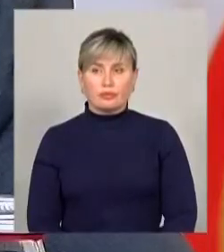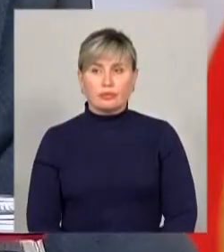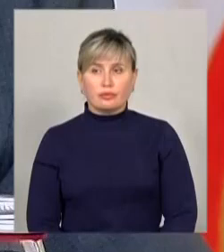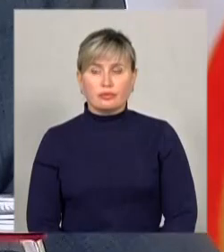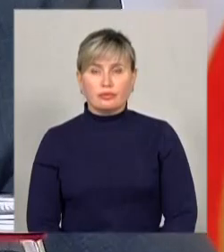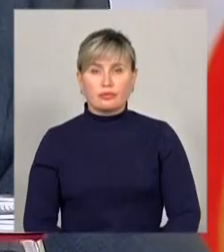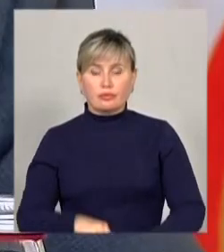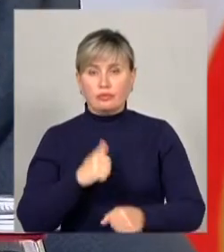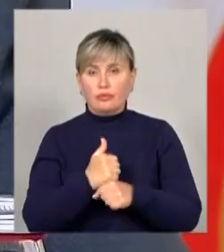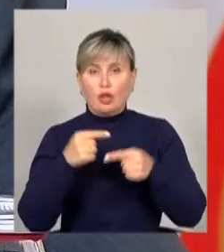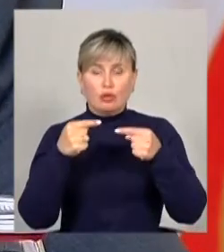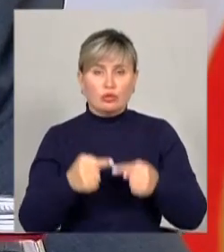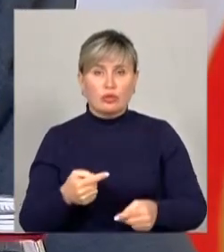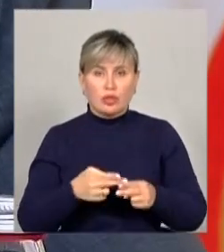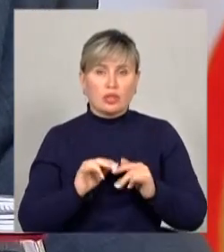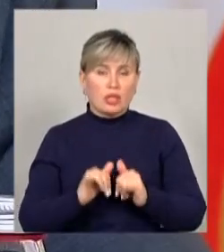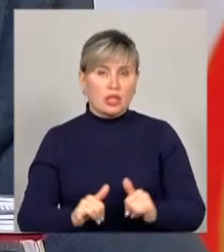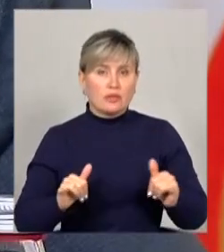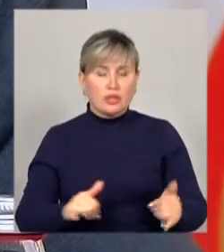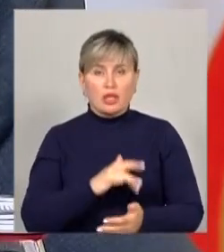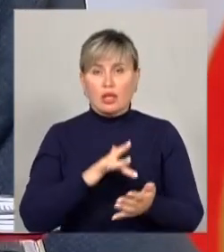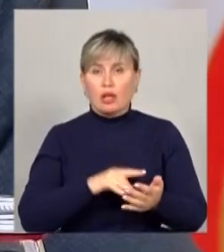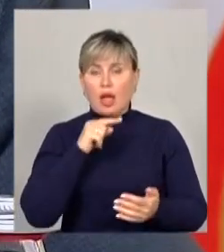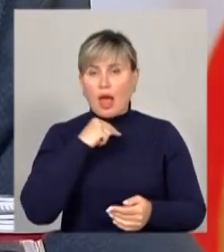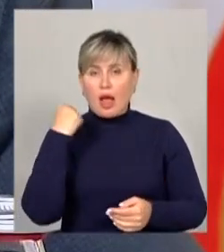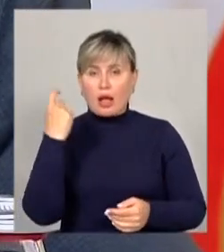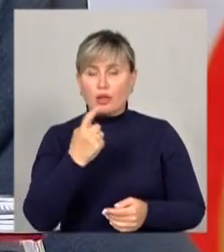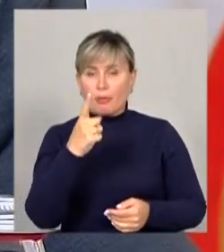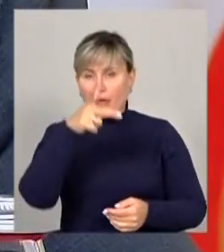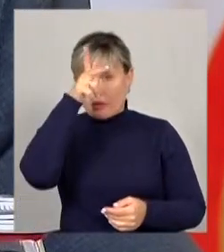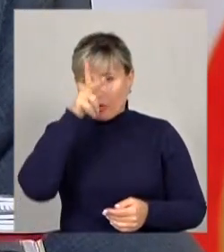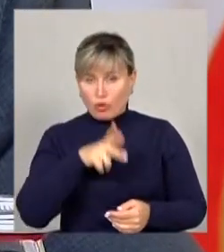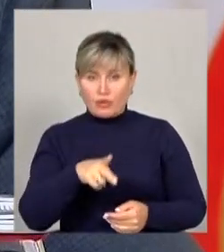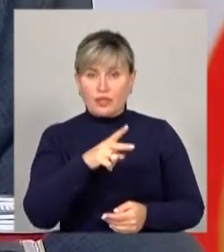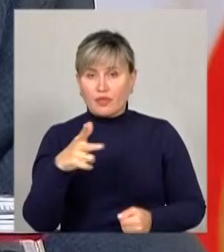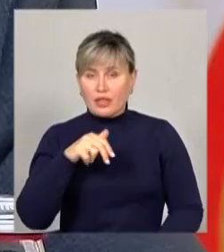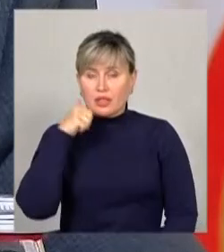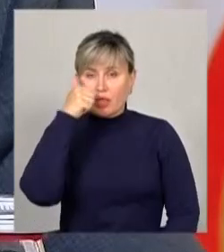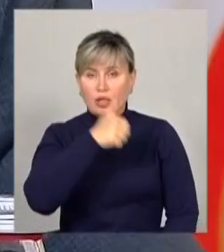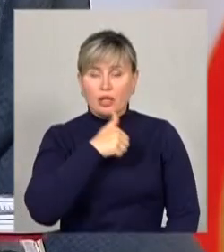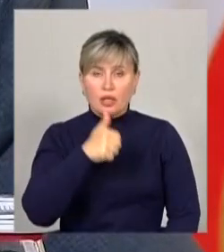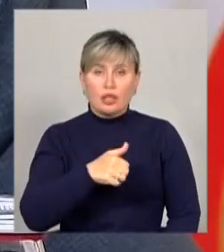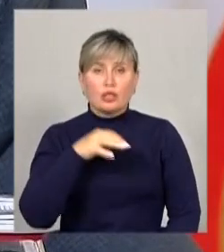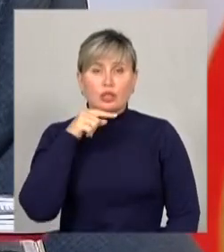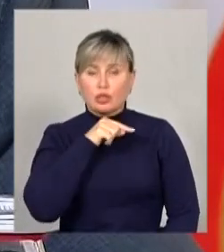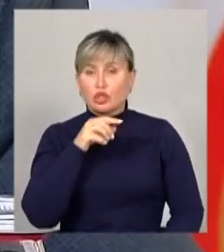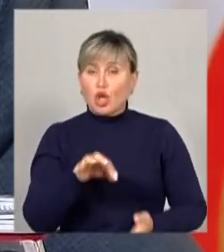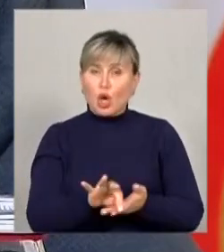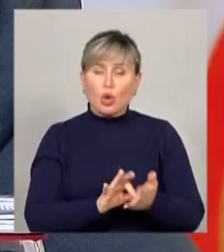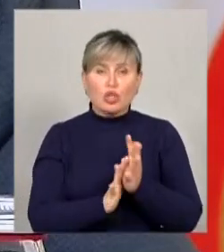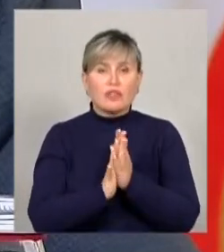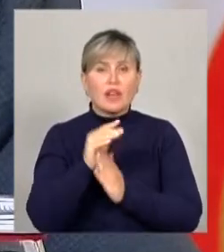Основой уточнения бюджета стало динамичное развитие городской экономики в 1-м квартале текущего года. Краткосрочный экономический индикатор вырос